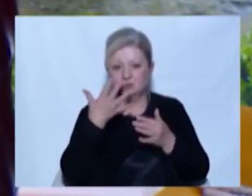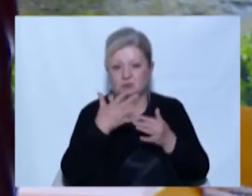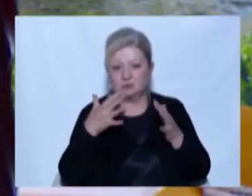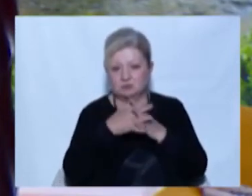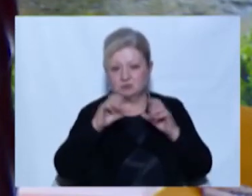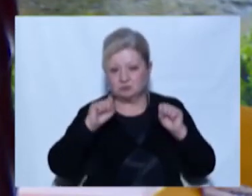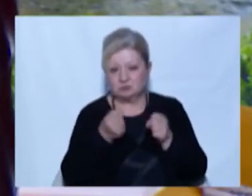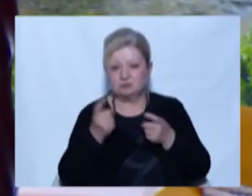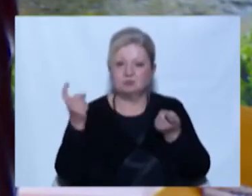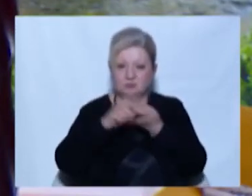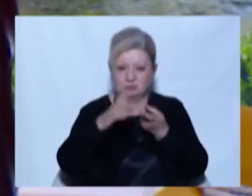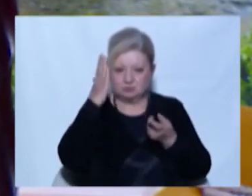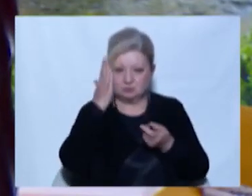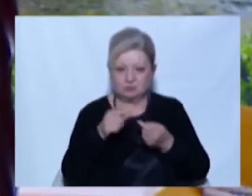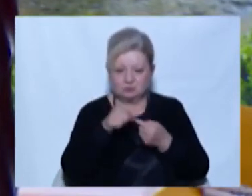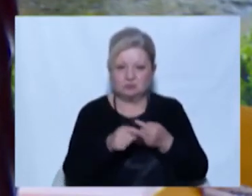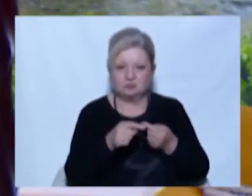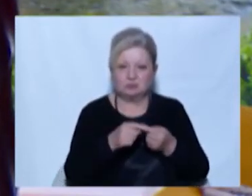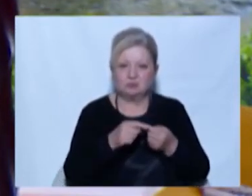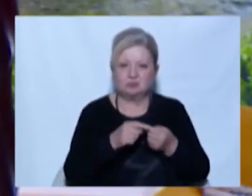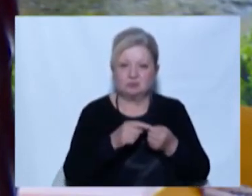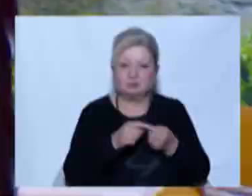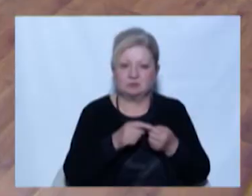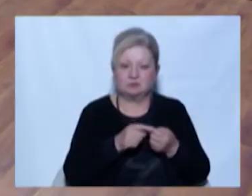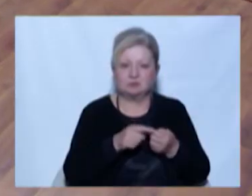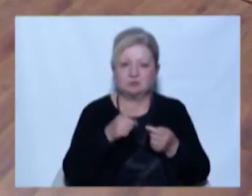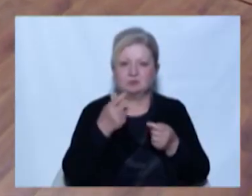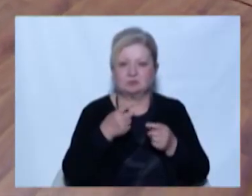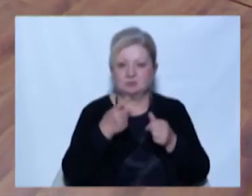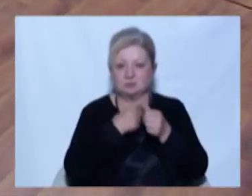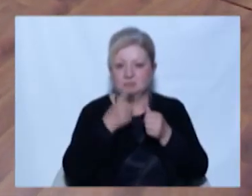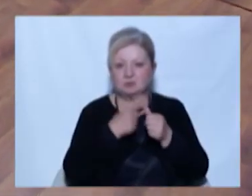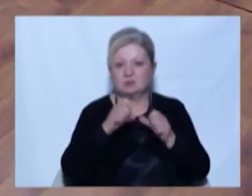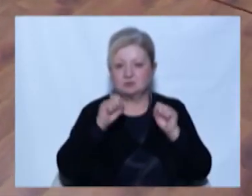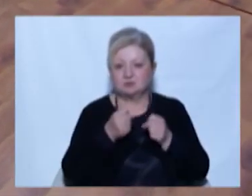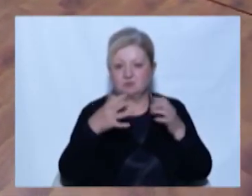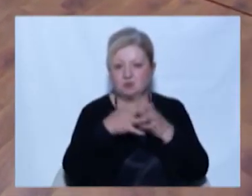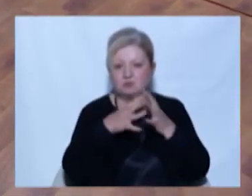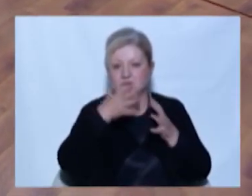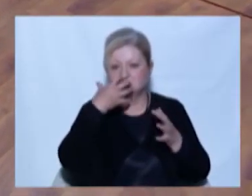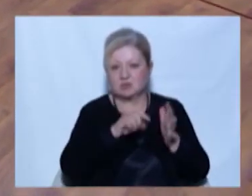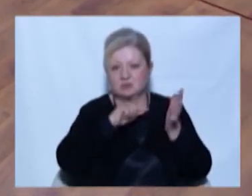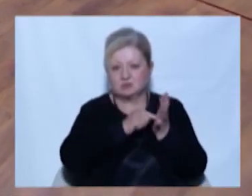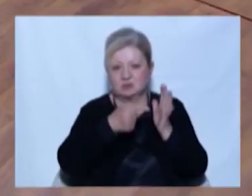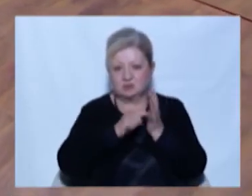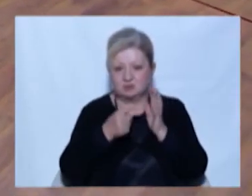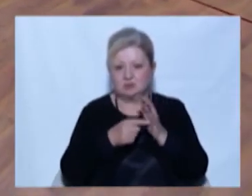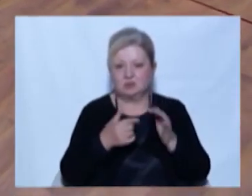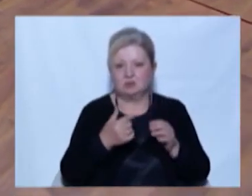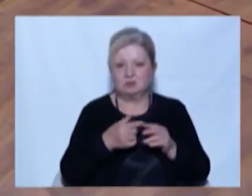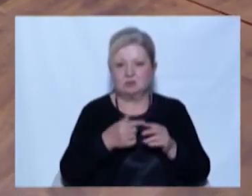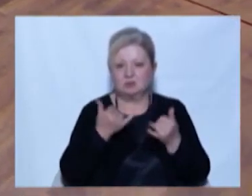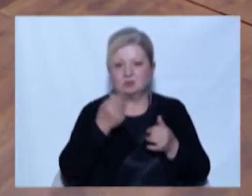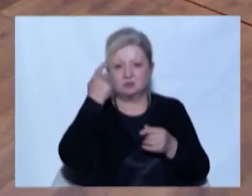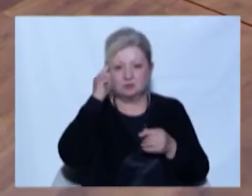გამოხატულების საკითხებს მიეძღვნება, ეგრეთ წოდებული ცივი ომის ცხელწერტილებს. Ვიდრე დაგემშვიდობებოდეთ, კი მინდა რომ გთხოვოთ,